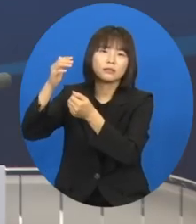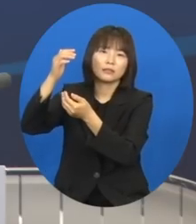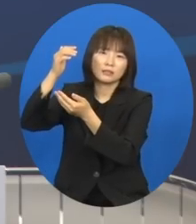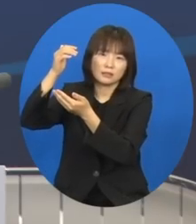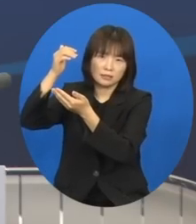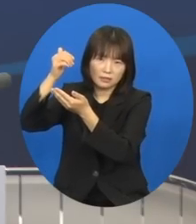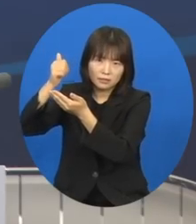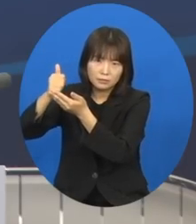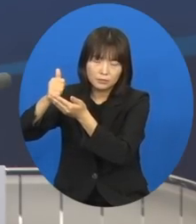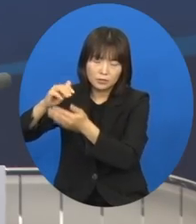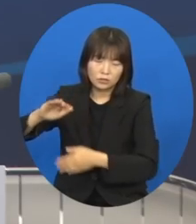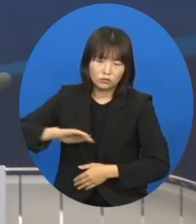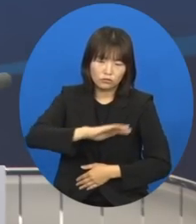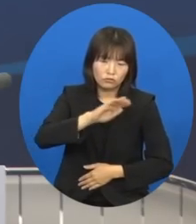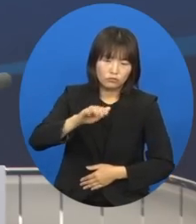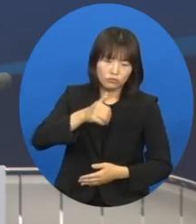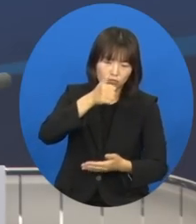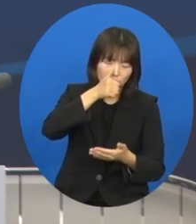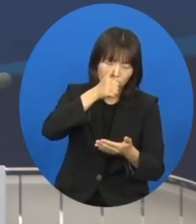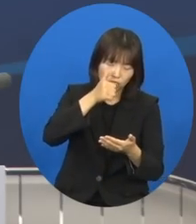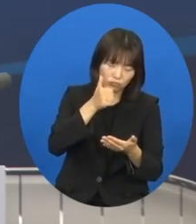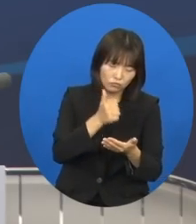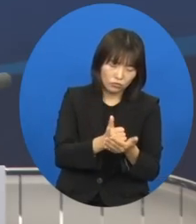우리의 허물과 죄를 십자가에 다